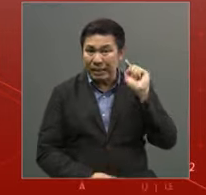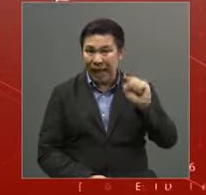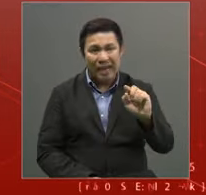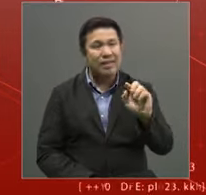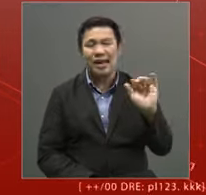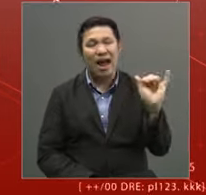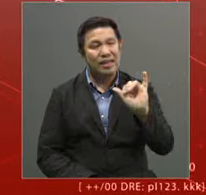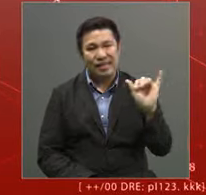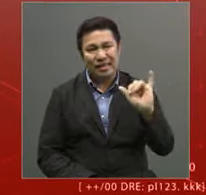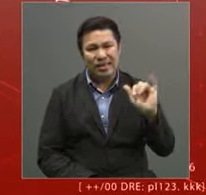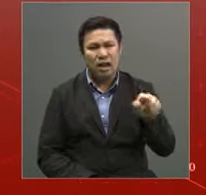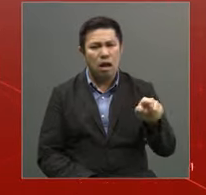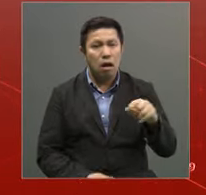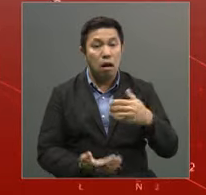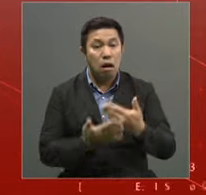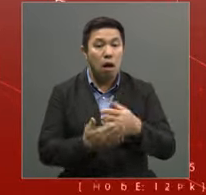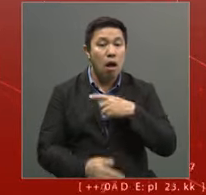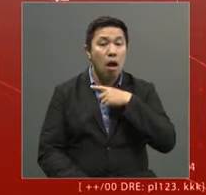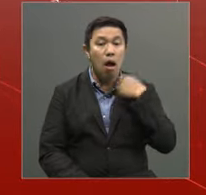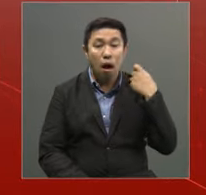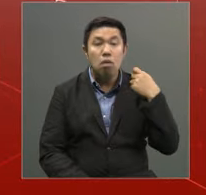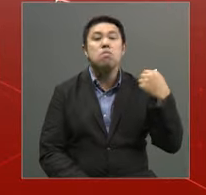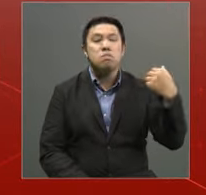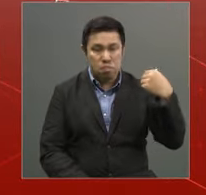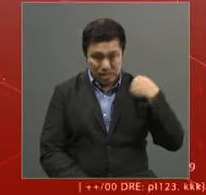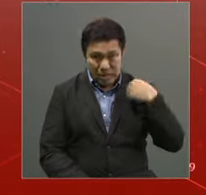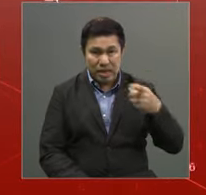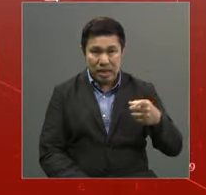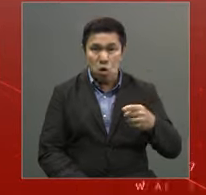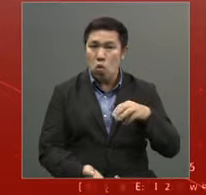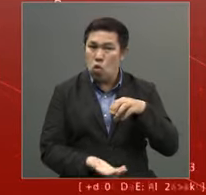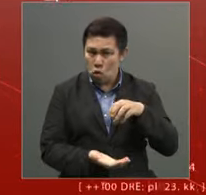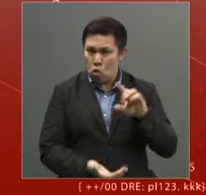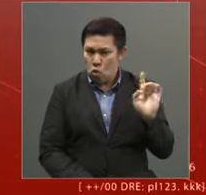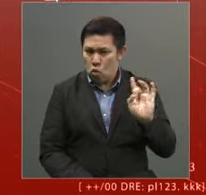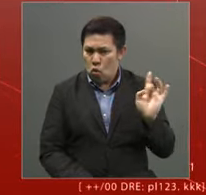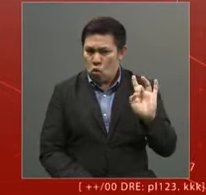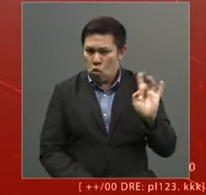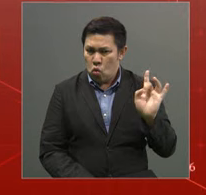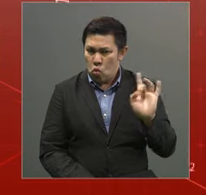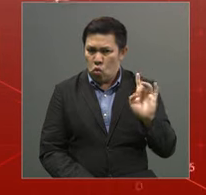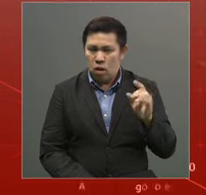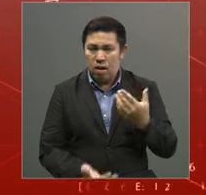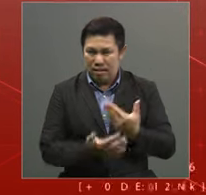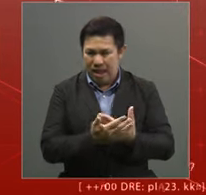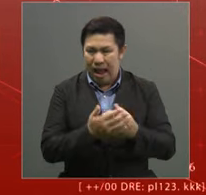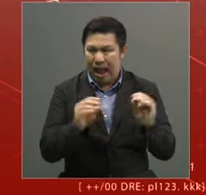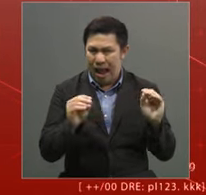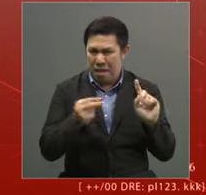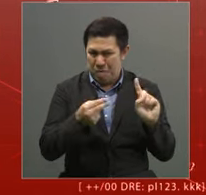ที่เจอไปก่อนหน้านี้แต่ถามว่าเสียหายมั้ยเสียหายนี่ขณะเจ้าตัวเบอกเโชคดีแล้วนะครับแต่ก็โดนไปนับหมือ่ะ